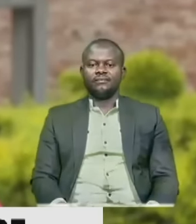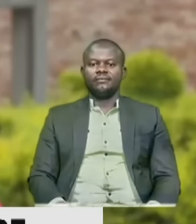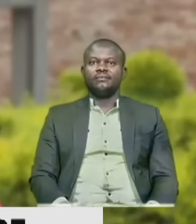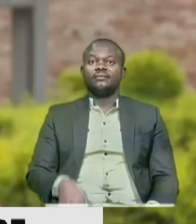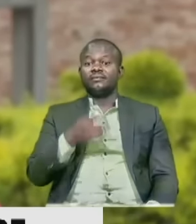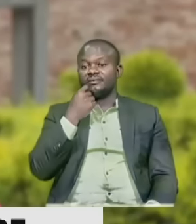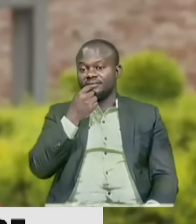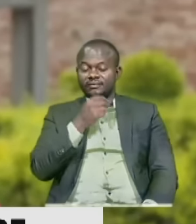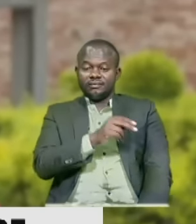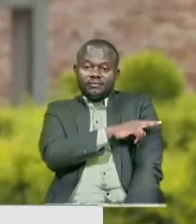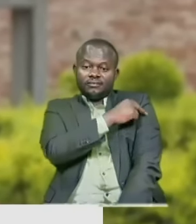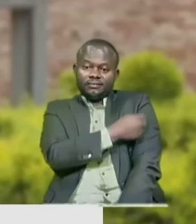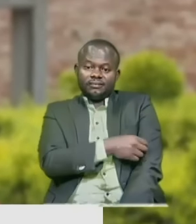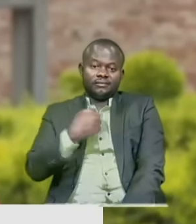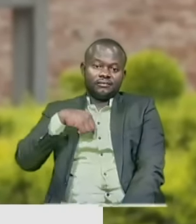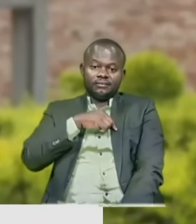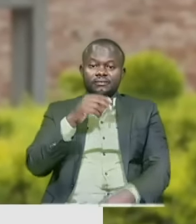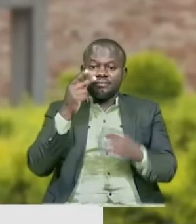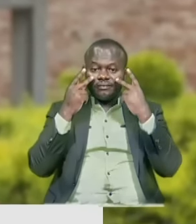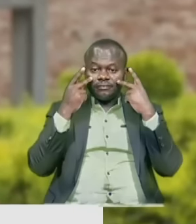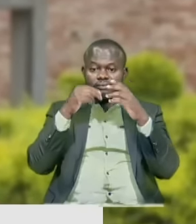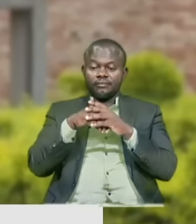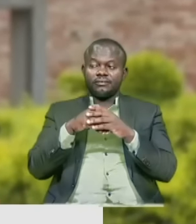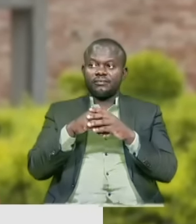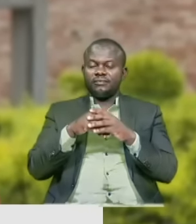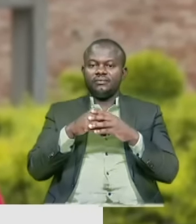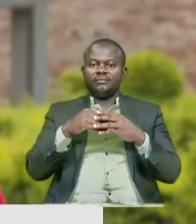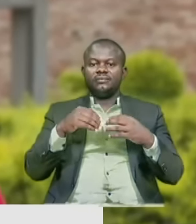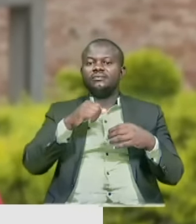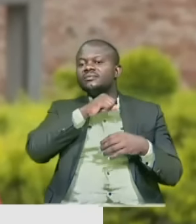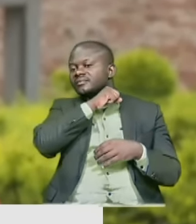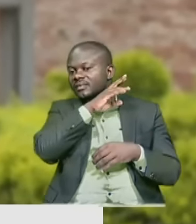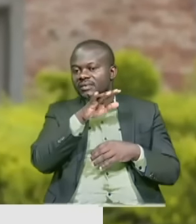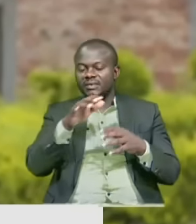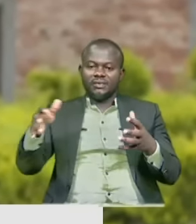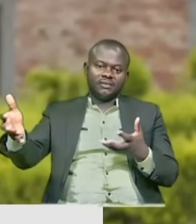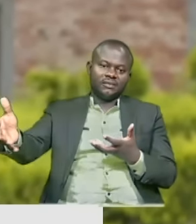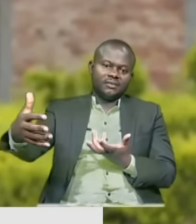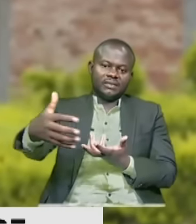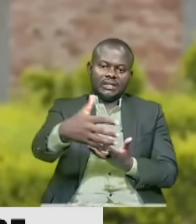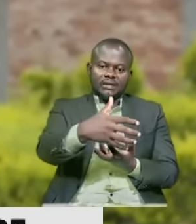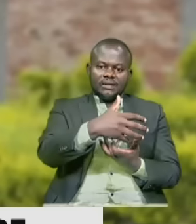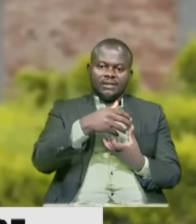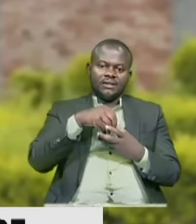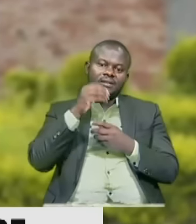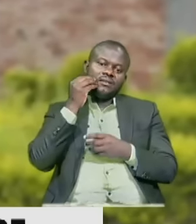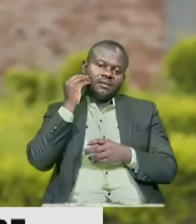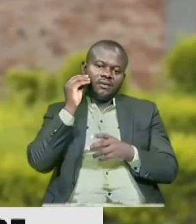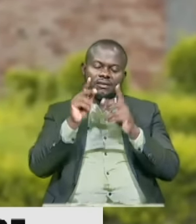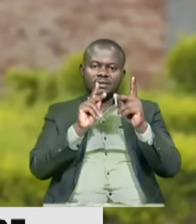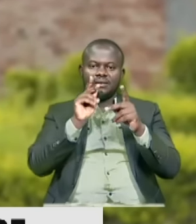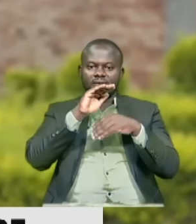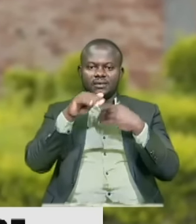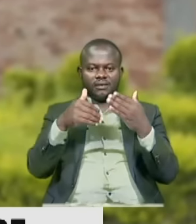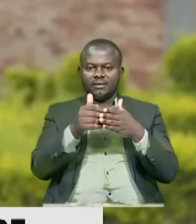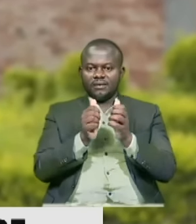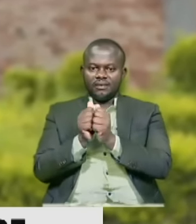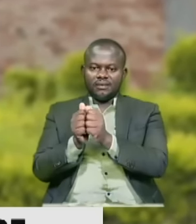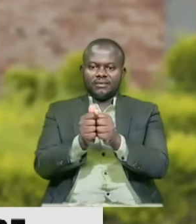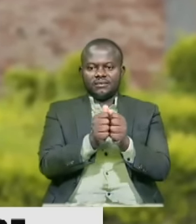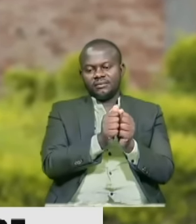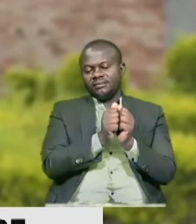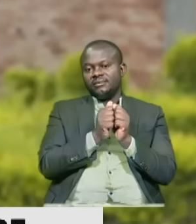muganga turayibona mu bishingwe biba byakusanyirijwe mu ngo z'abaturage.